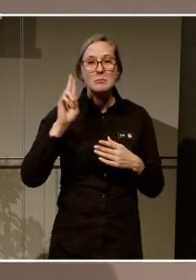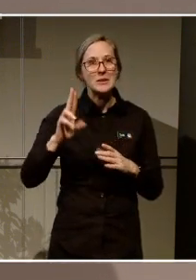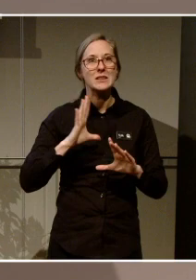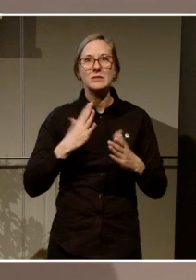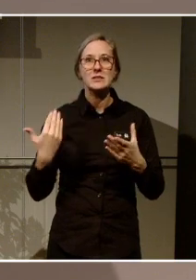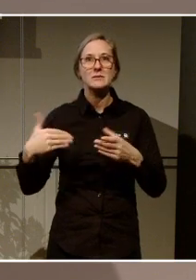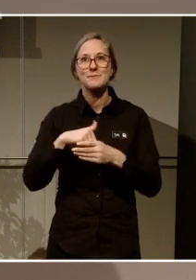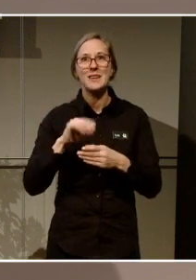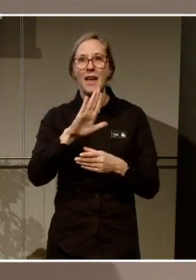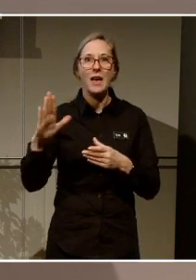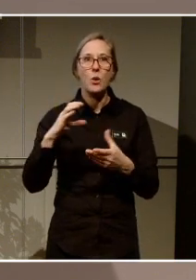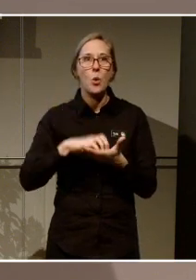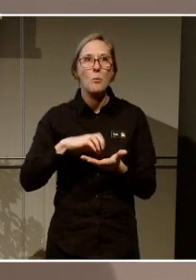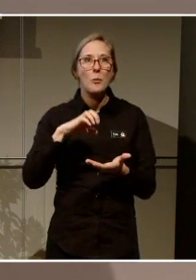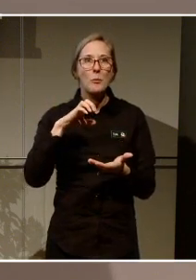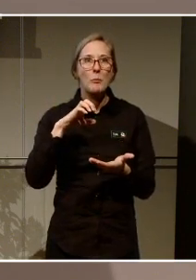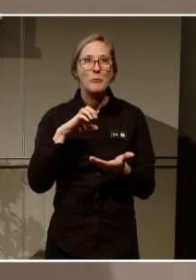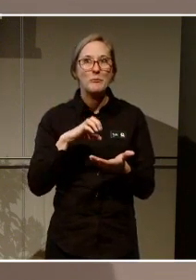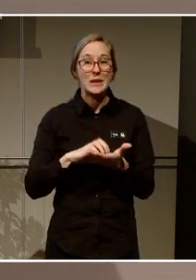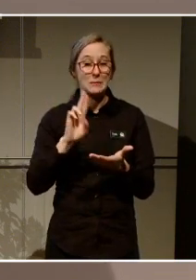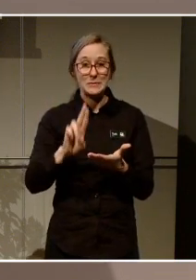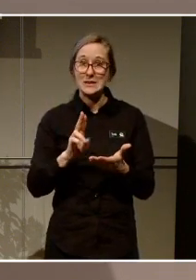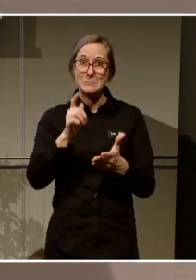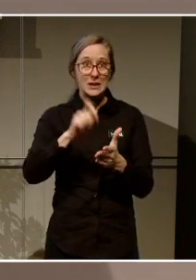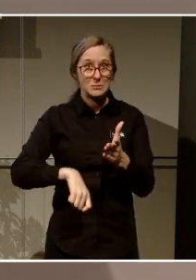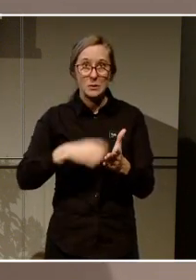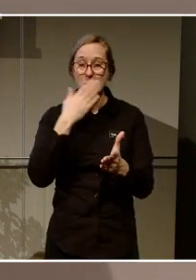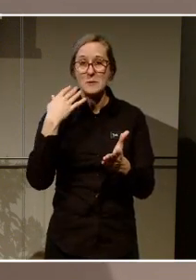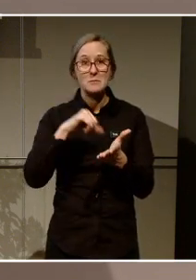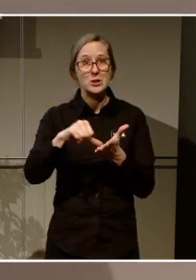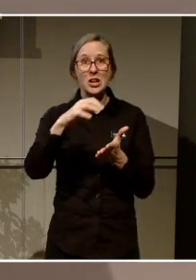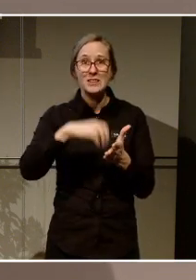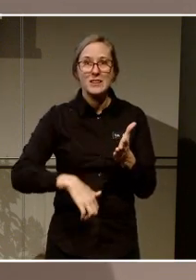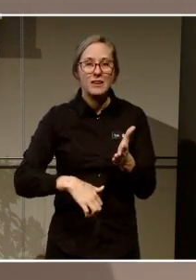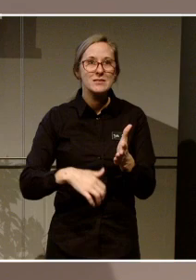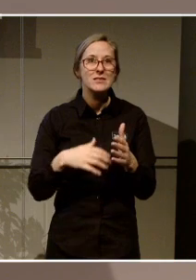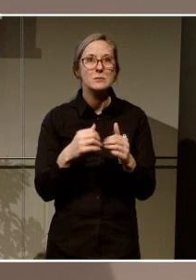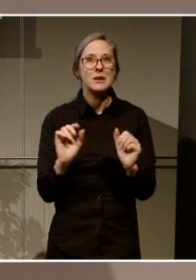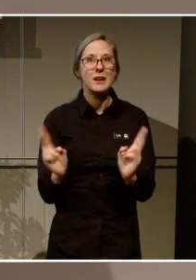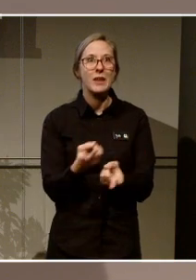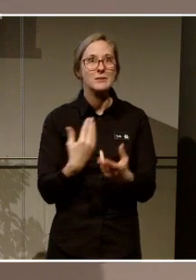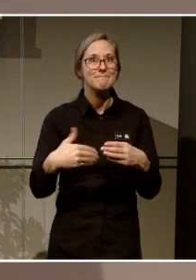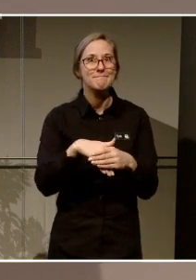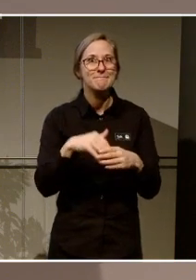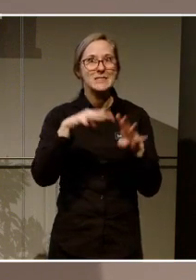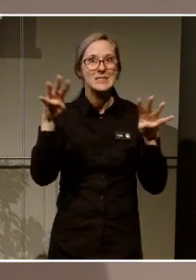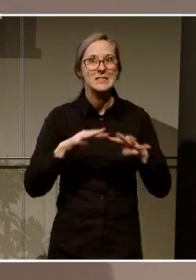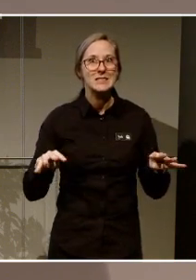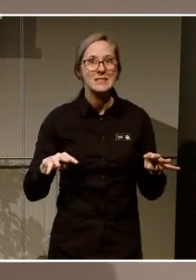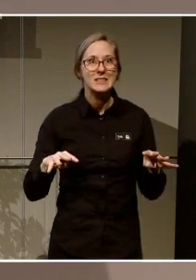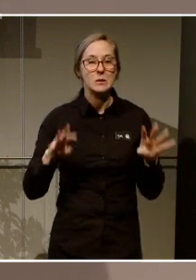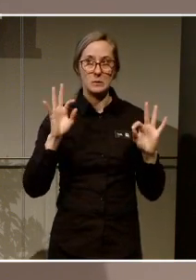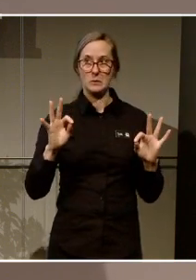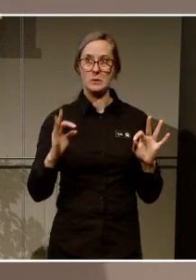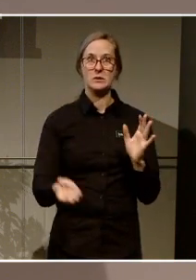tillhör den kommunen ni bor i. Som inte är medborgare där och inte betalar skatt där. Hur gör vi tjänster för de som kommer från andra platser?